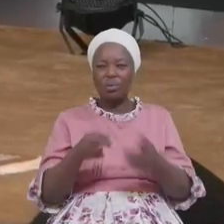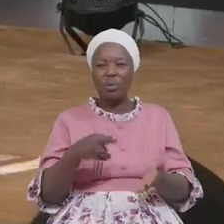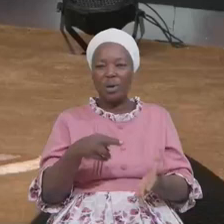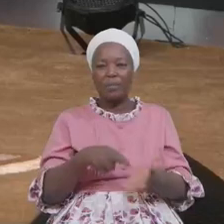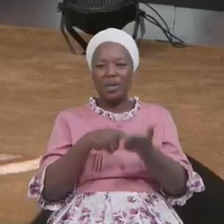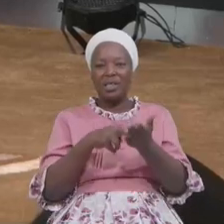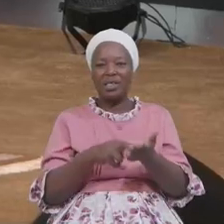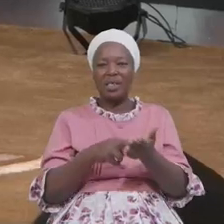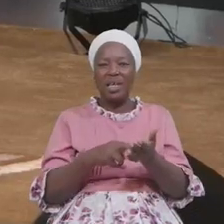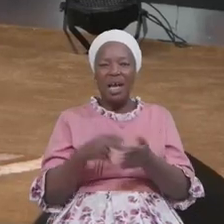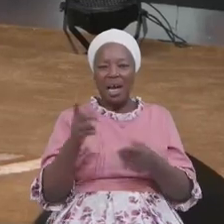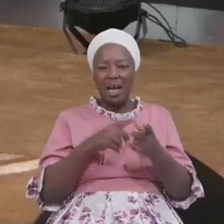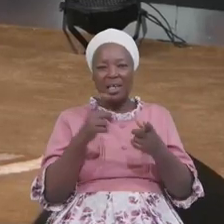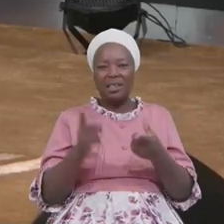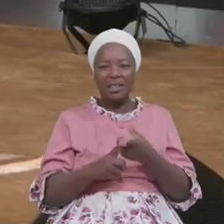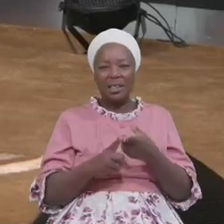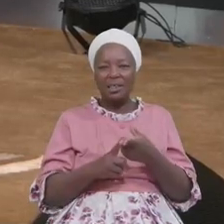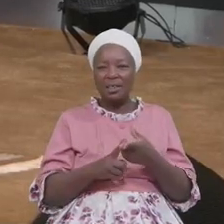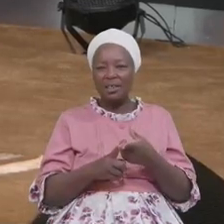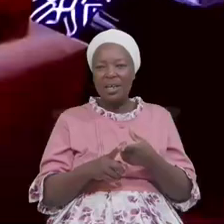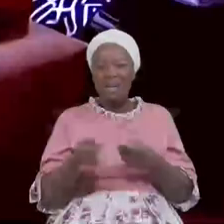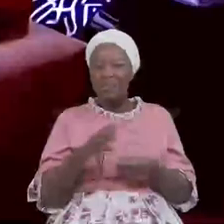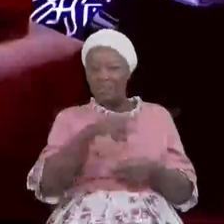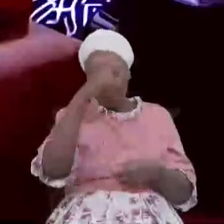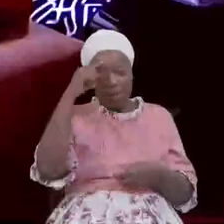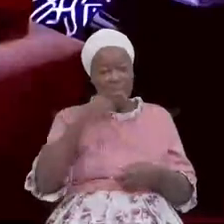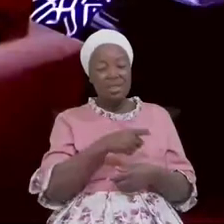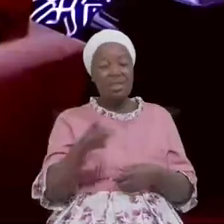classe-là parce qu'ils ont mal géré.